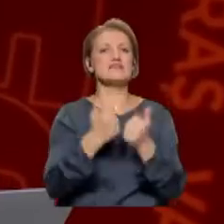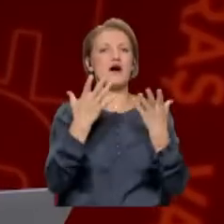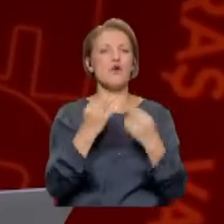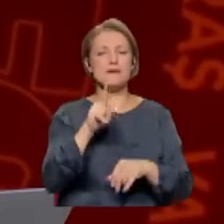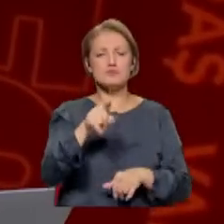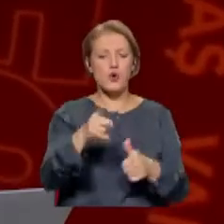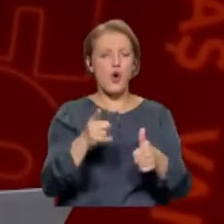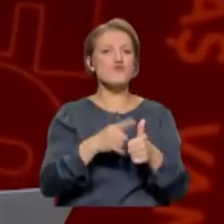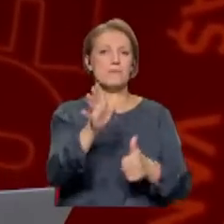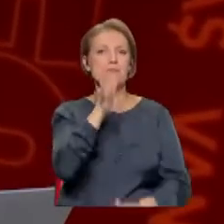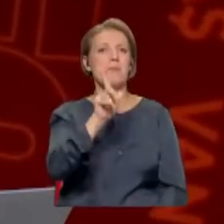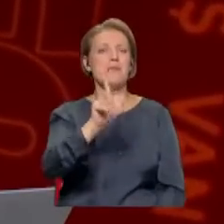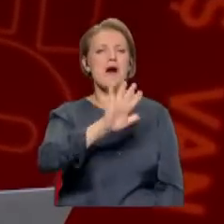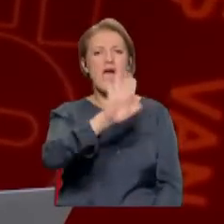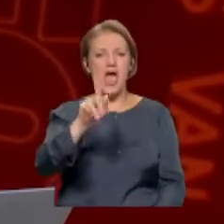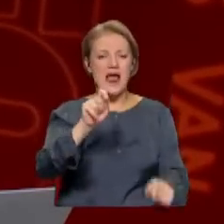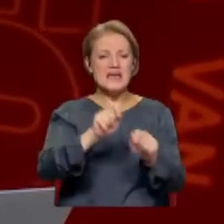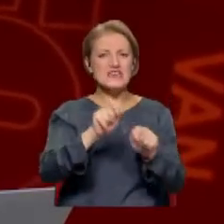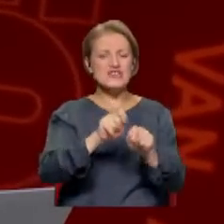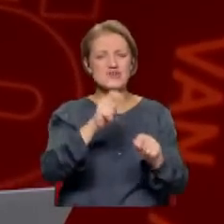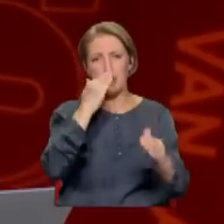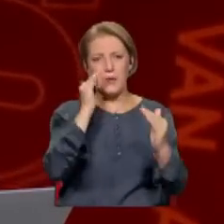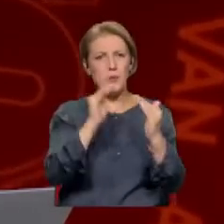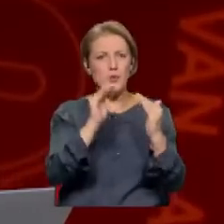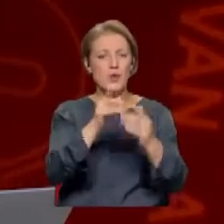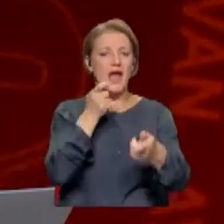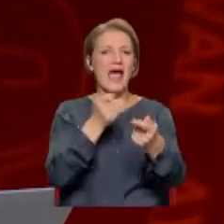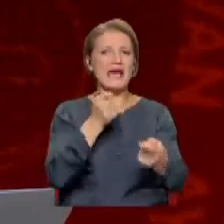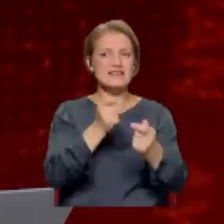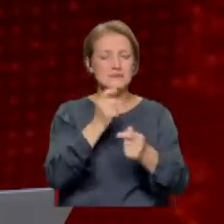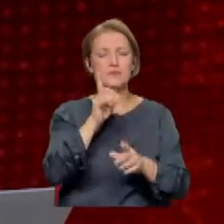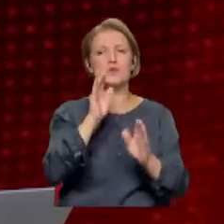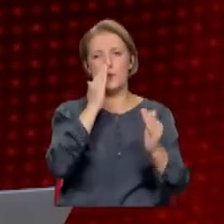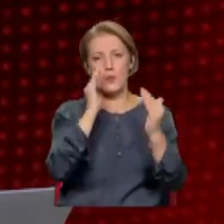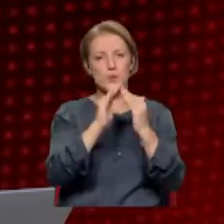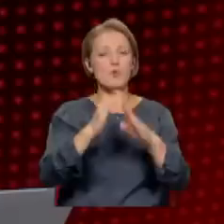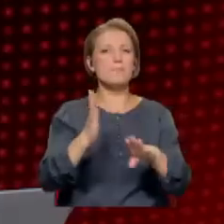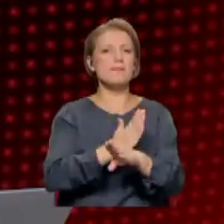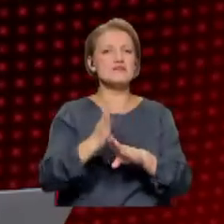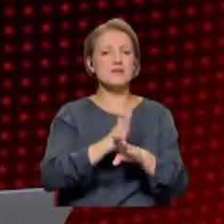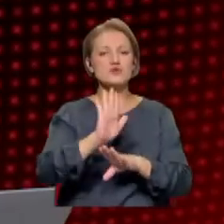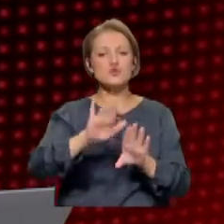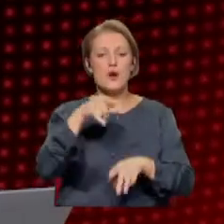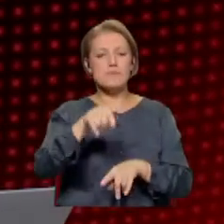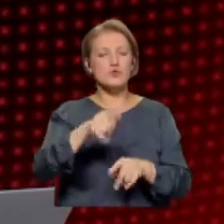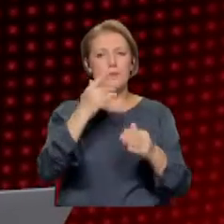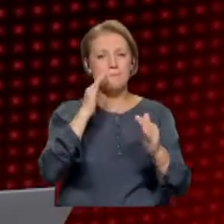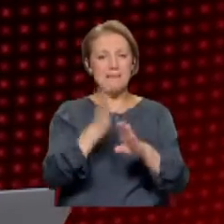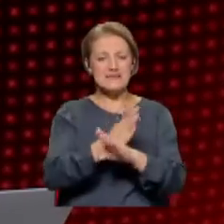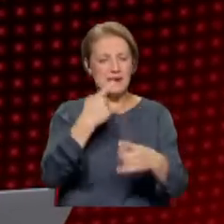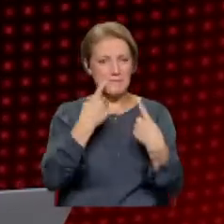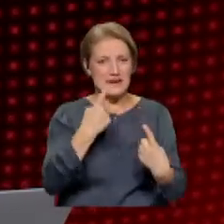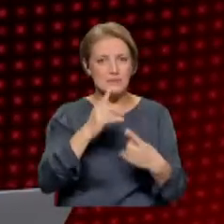Bunu önce bilelim. Her iş dalına uygun eğitim, sonra uygun teçhizat, ekipman, sonra bunların bakımı,